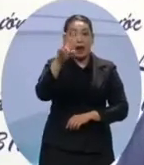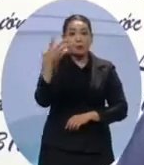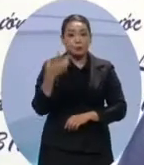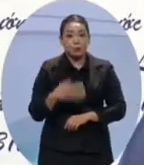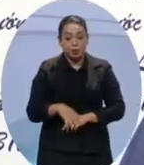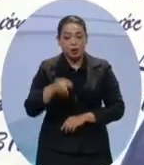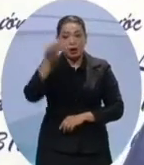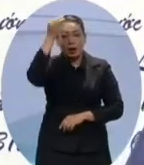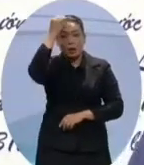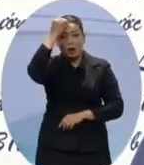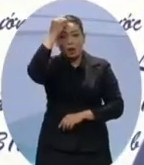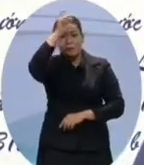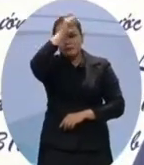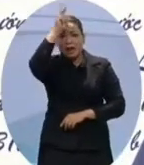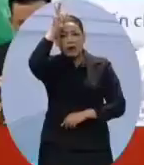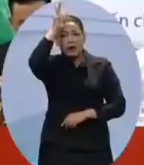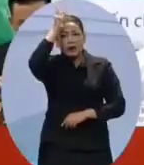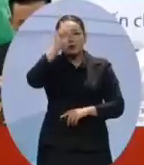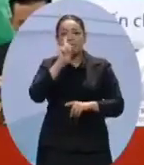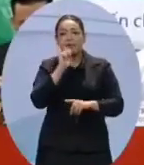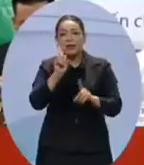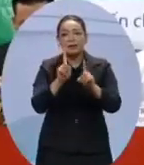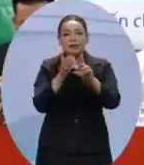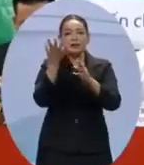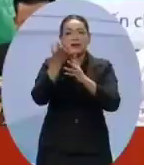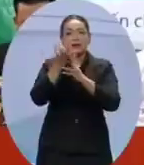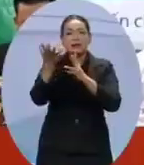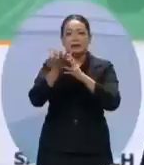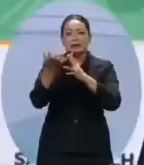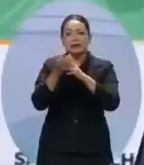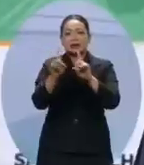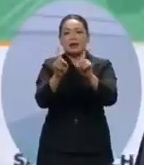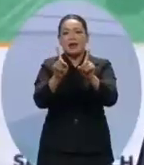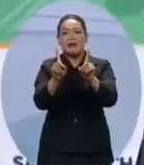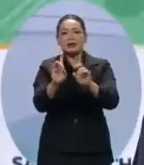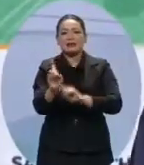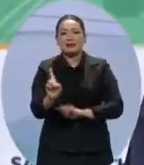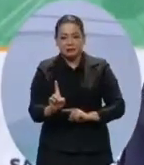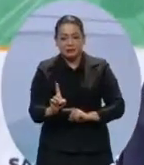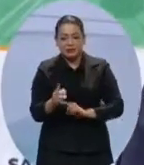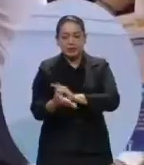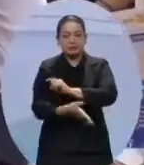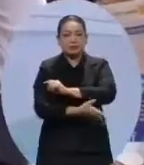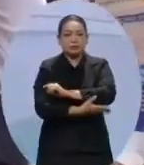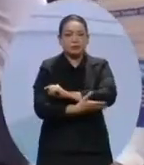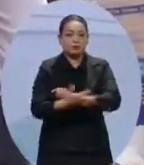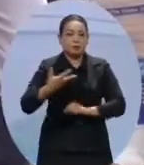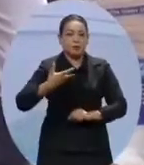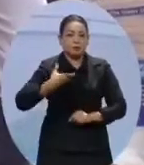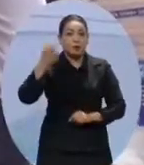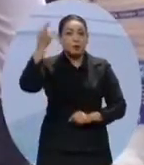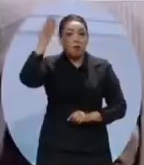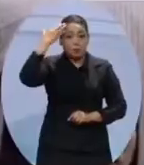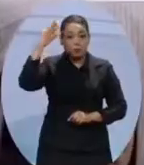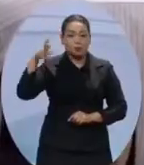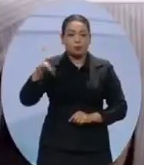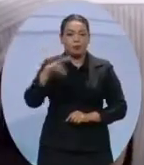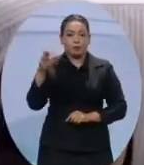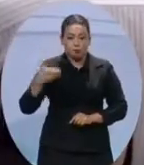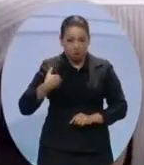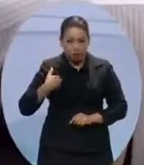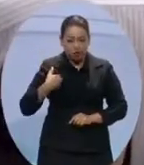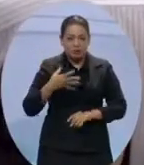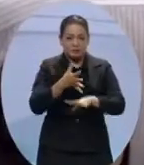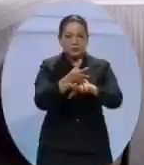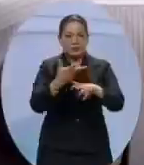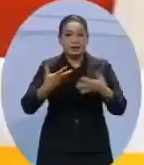phù hợp với năng khiếu, sở thích của mình. Tại chương trình tư vấn, các chuyên gia đến từ các trường đại học cao đẳng đã cung cấp những thông tin mới nhất về